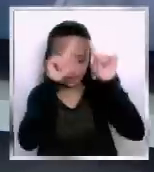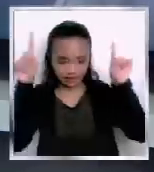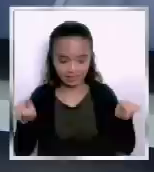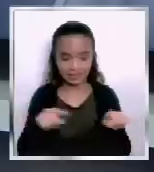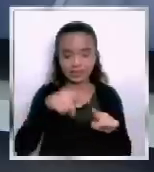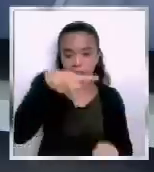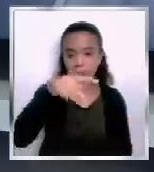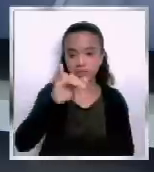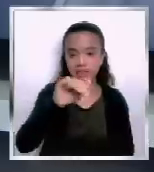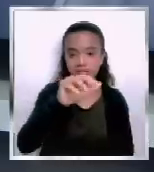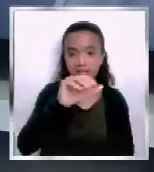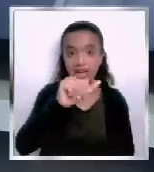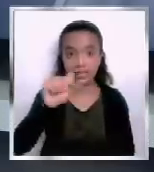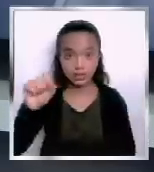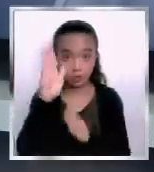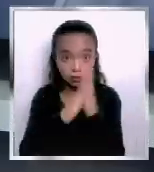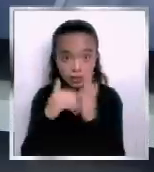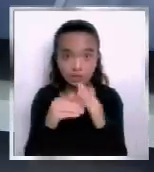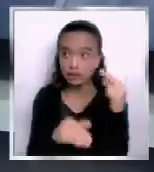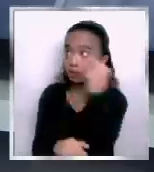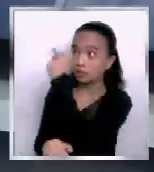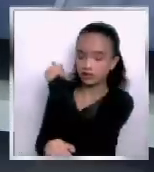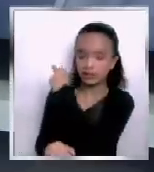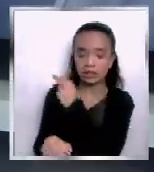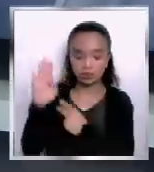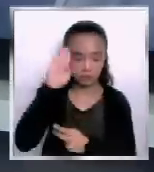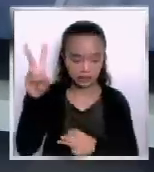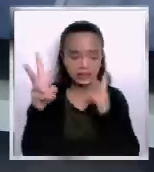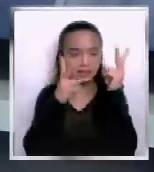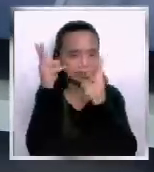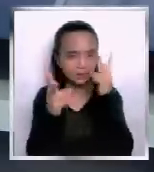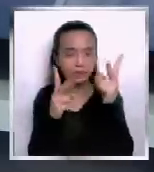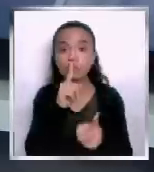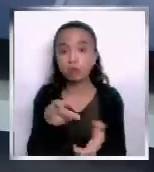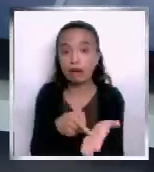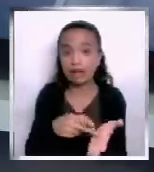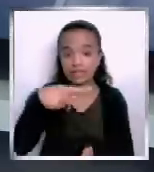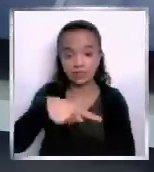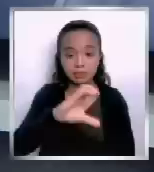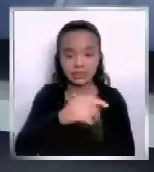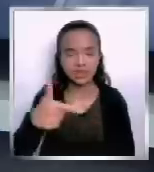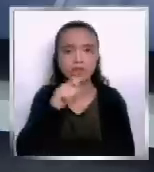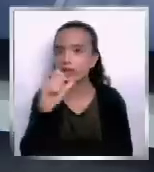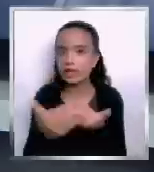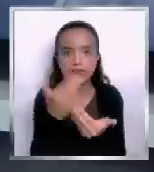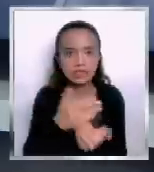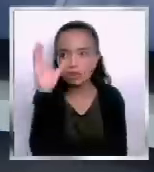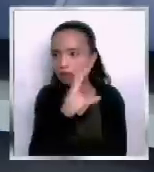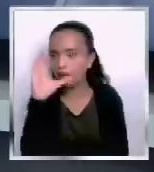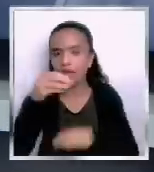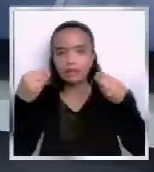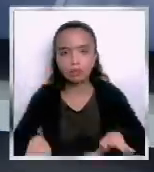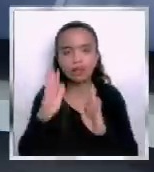si Presumptive President Bongbong Marcos sa kanyang ina. Aminado po ang PCGG, hindi madali ang paghahanap ng mga nawawalang obra.